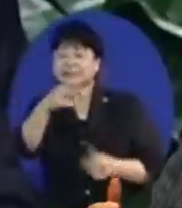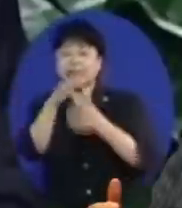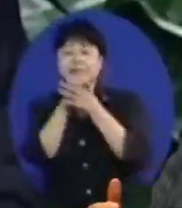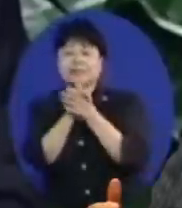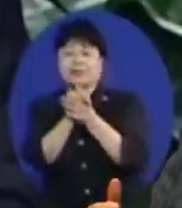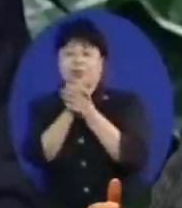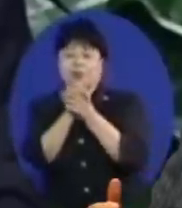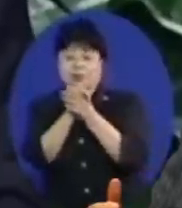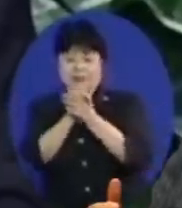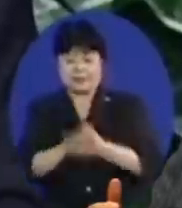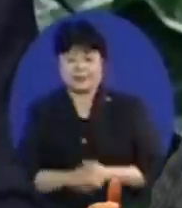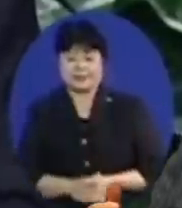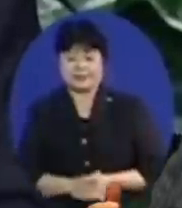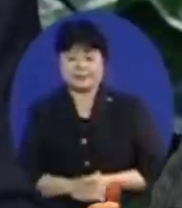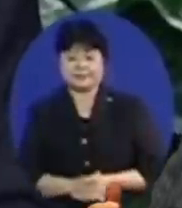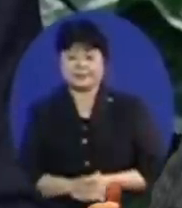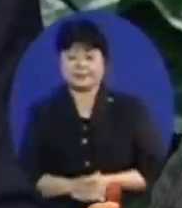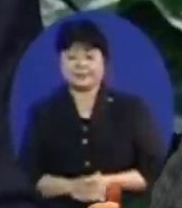기도하는데